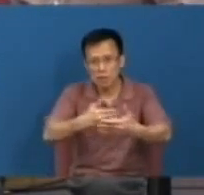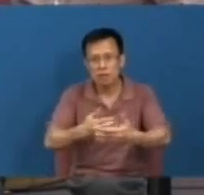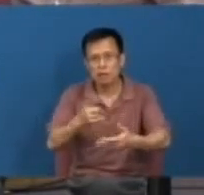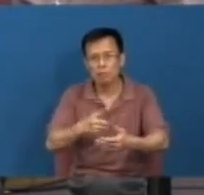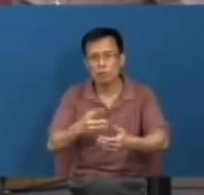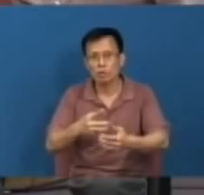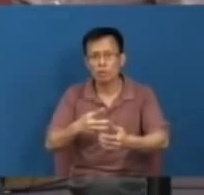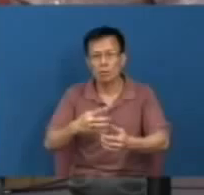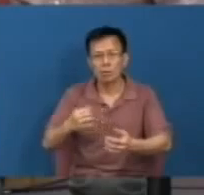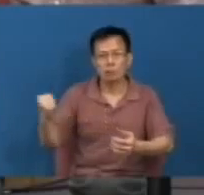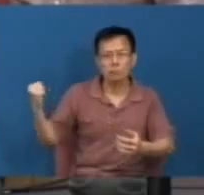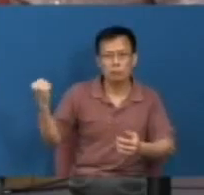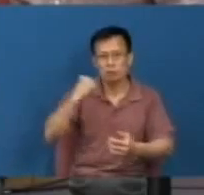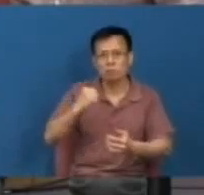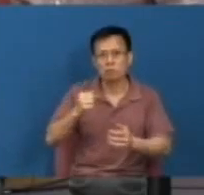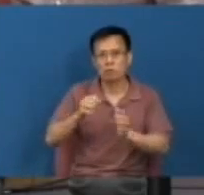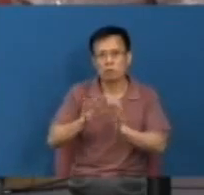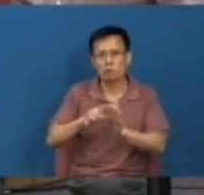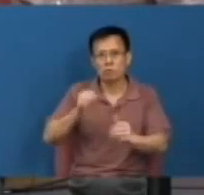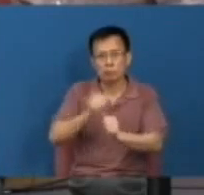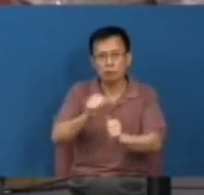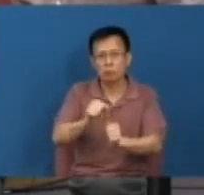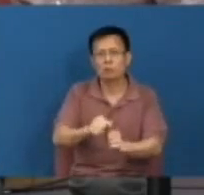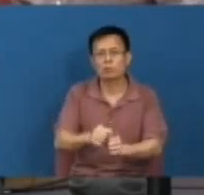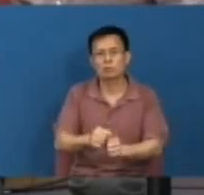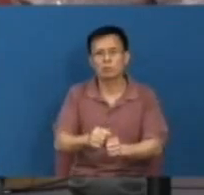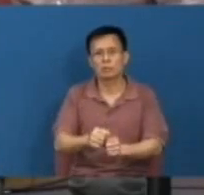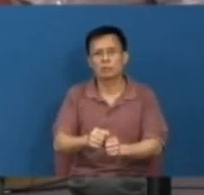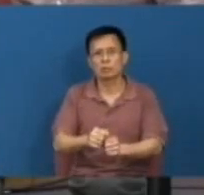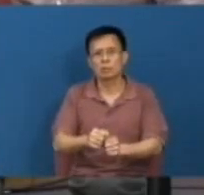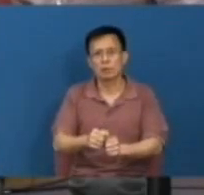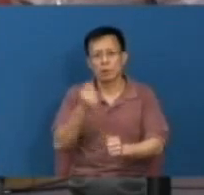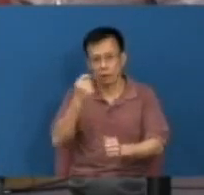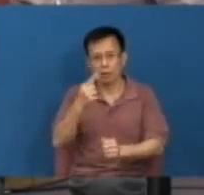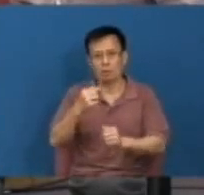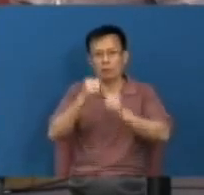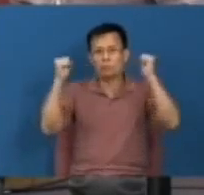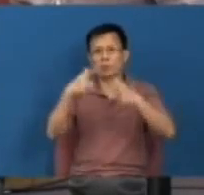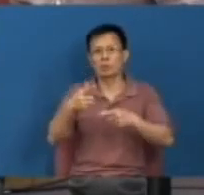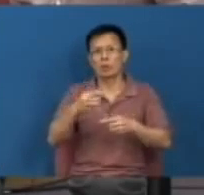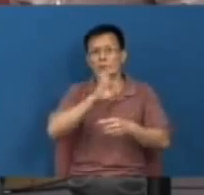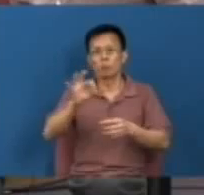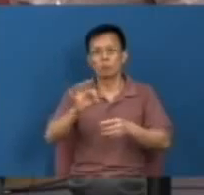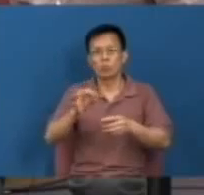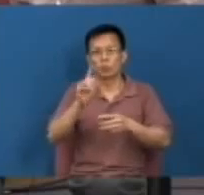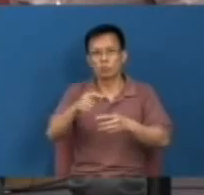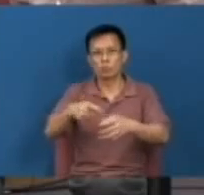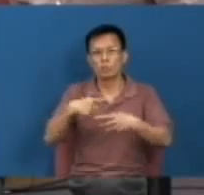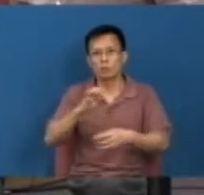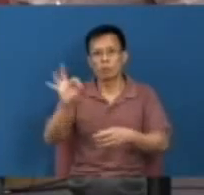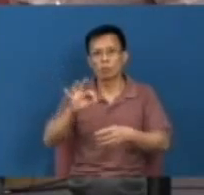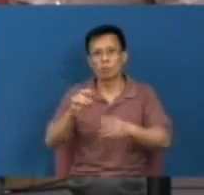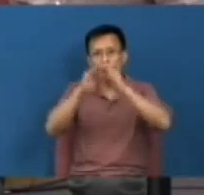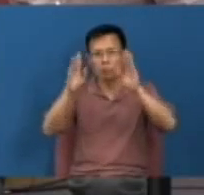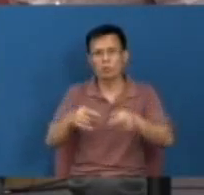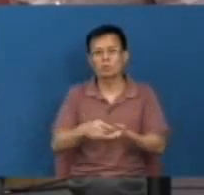市區重建就係我哋業主嘅大噩夢咯。你一夠瞓醒之後，你發覺你係冇租收、冇物業，所以業權冇曬，仲分分鐘要惹官非，俾人拉埋去警